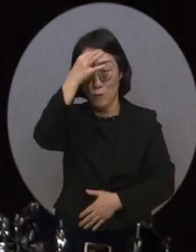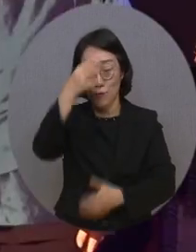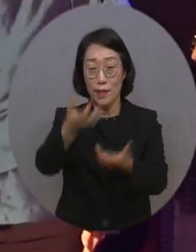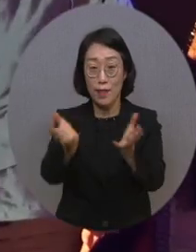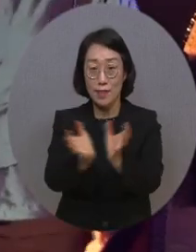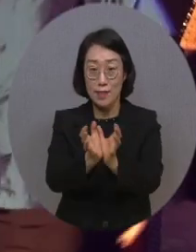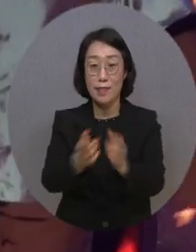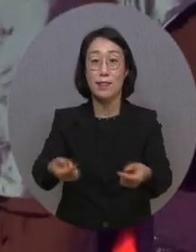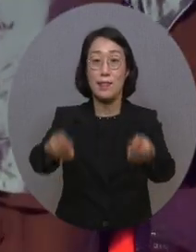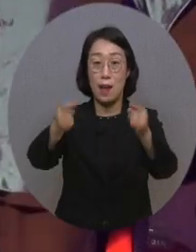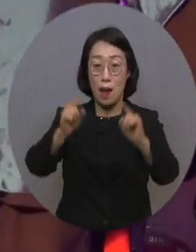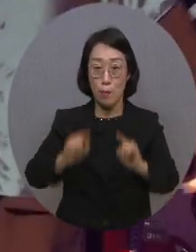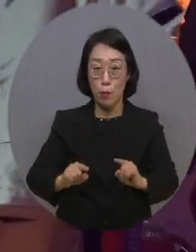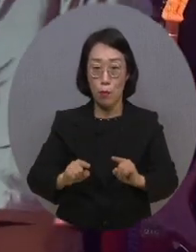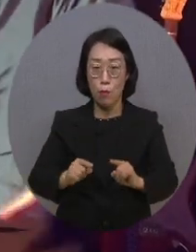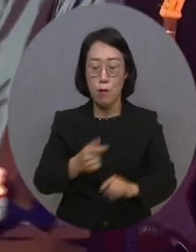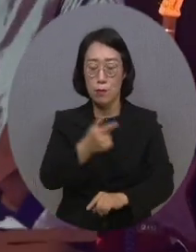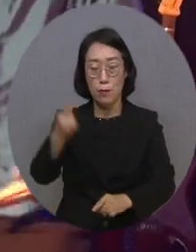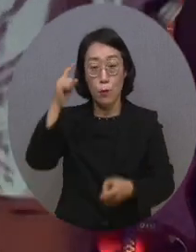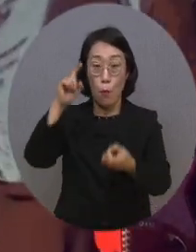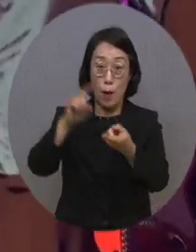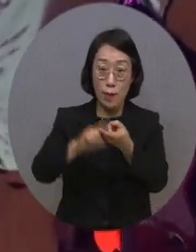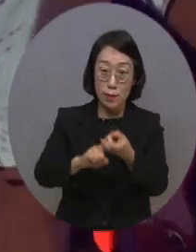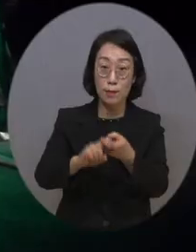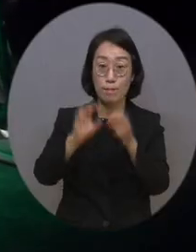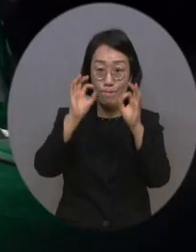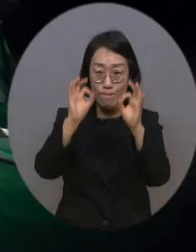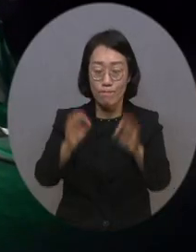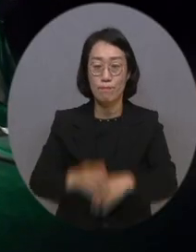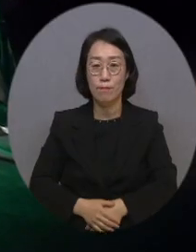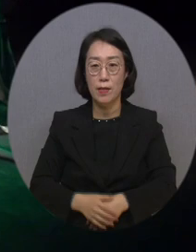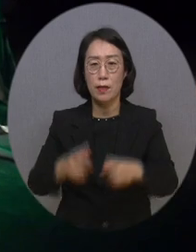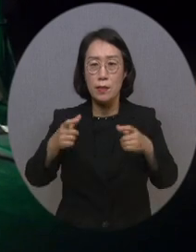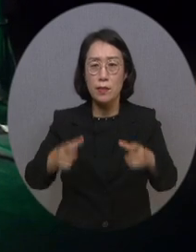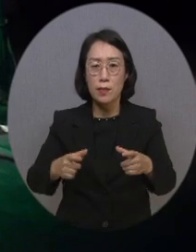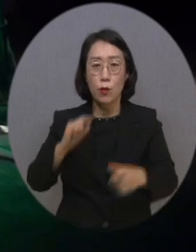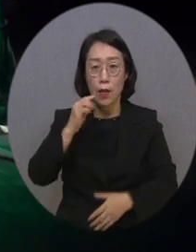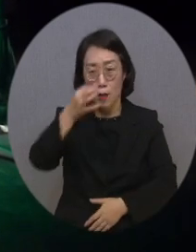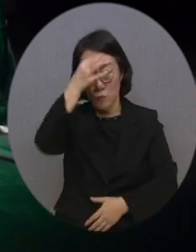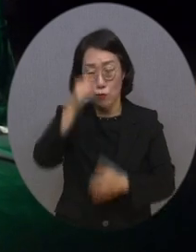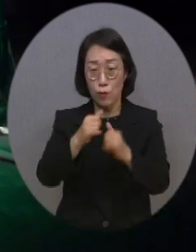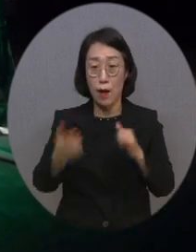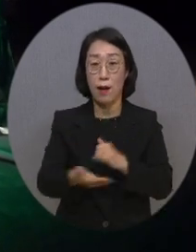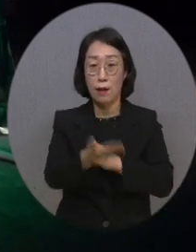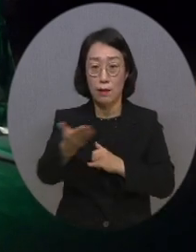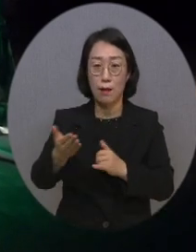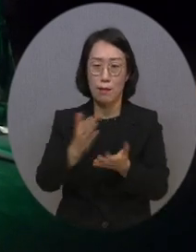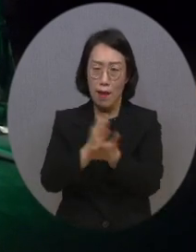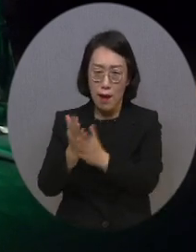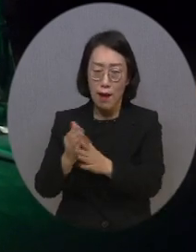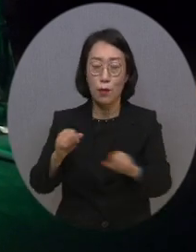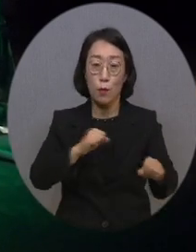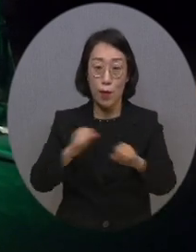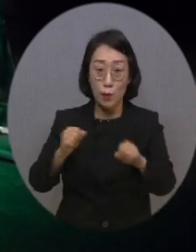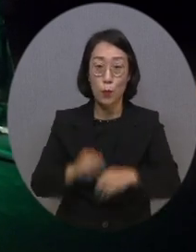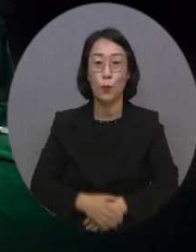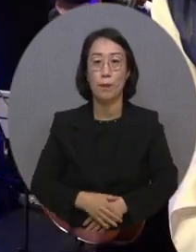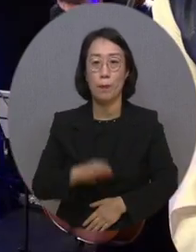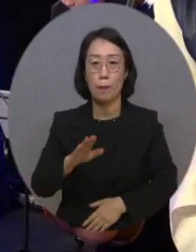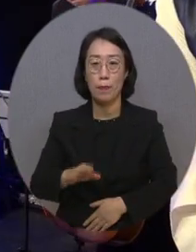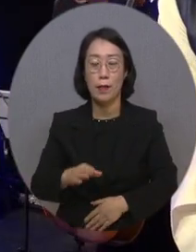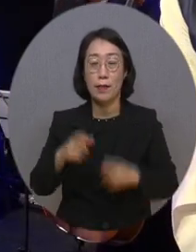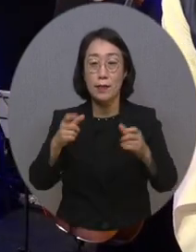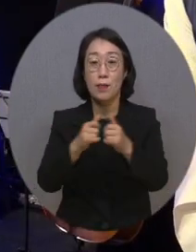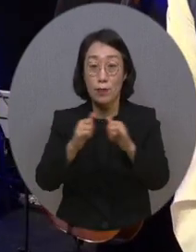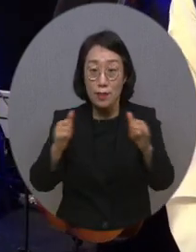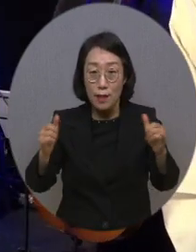함께해 더 큰 관심을 모았습니다. 지역 예술가들이 펼쳐갈 다양하고 활발한 활동으로